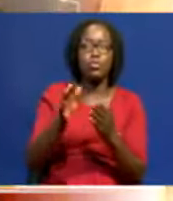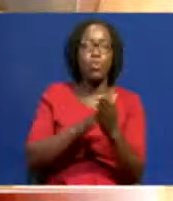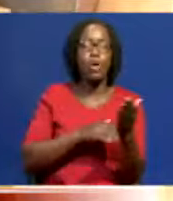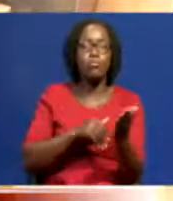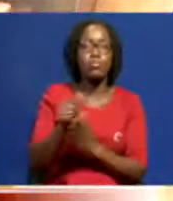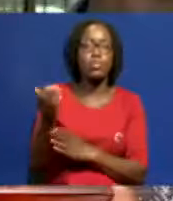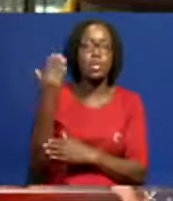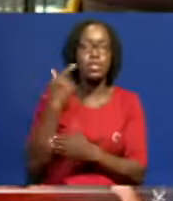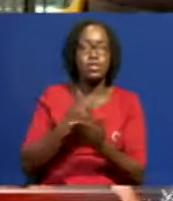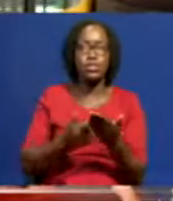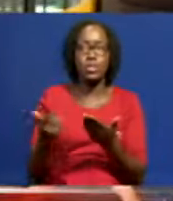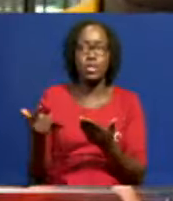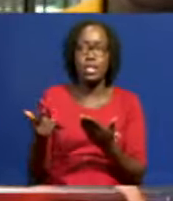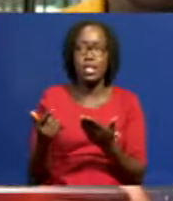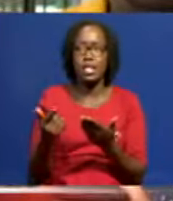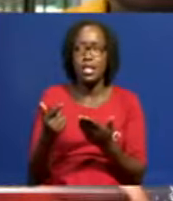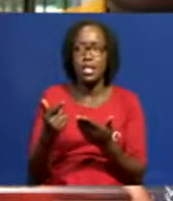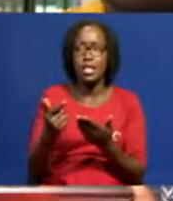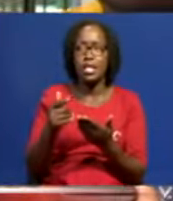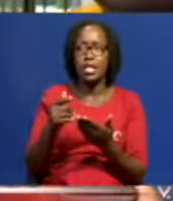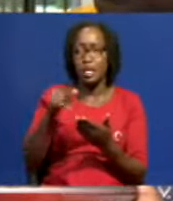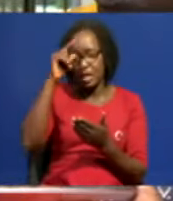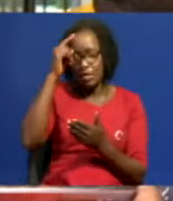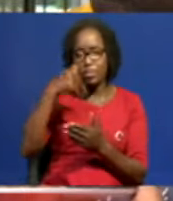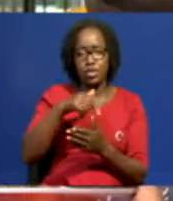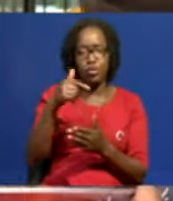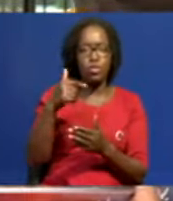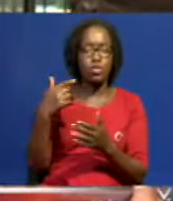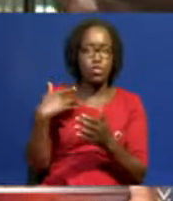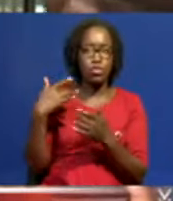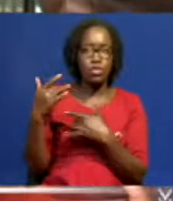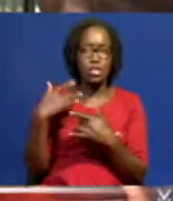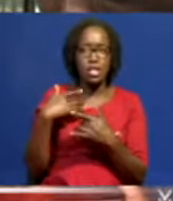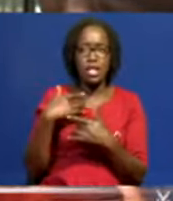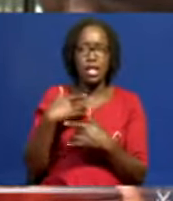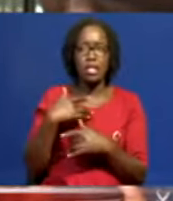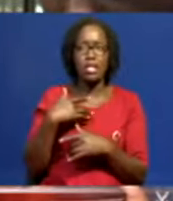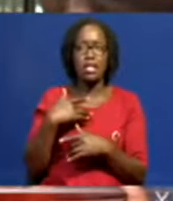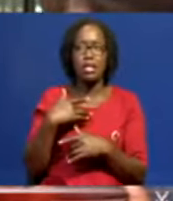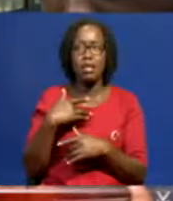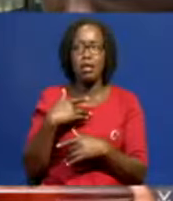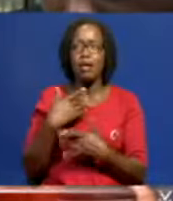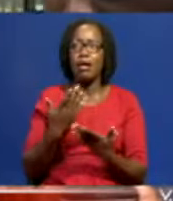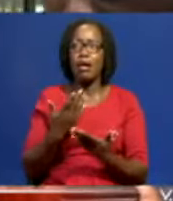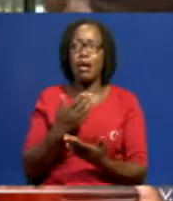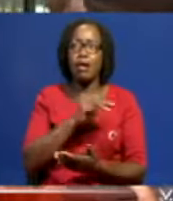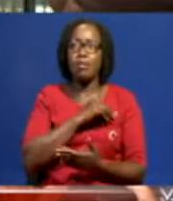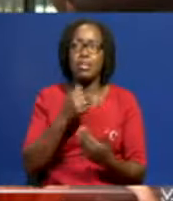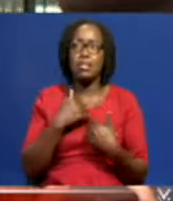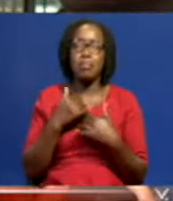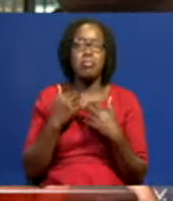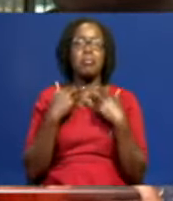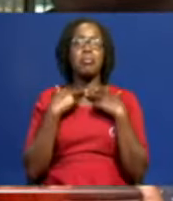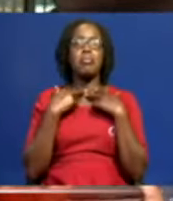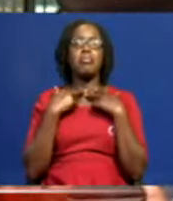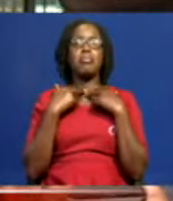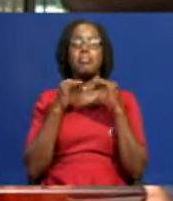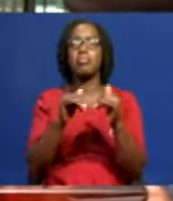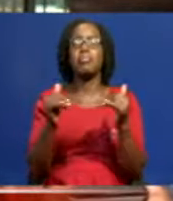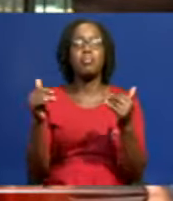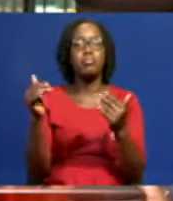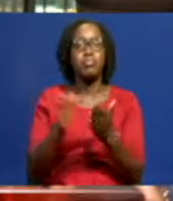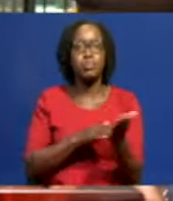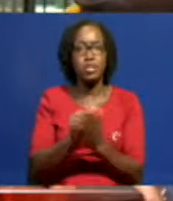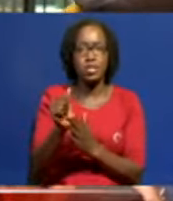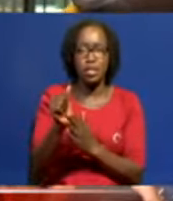wiki jana. Serikali yetu, kwa sababu ni serikali inajali na iko na huruma, na hii watu wamekatalia hapa baka wamebomolewa,